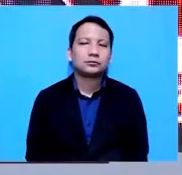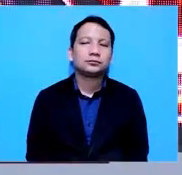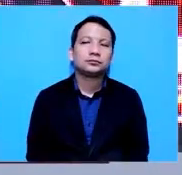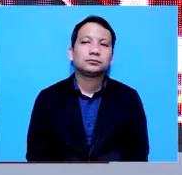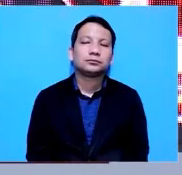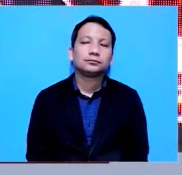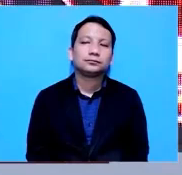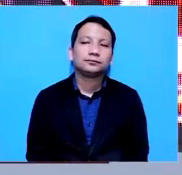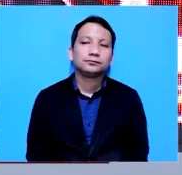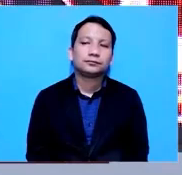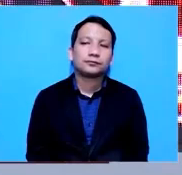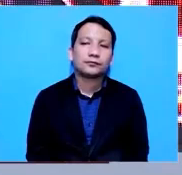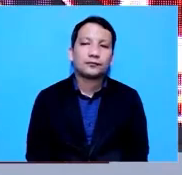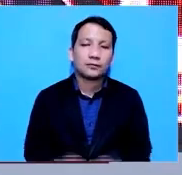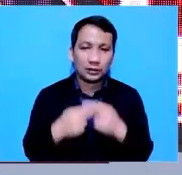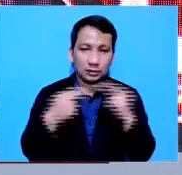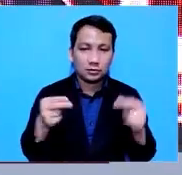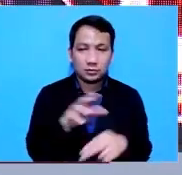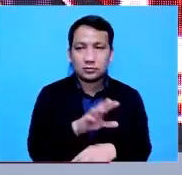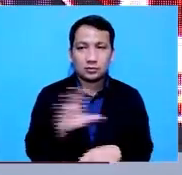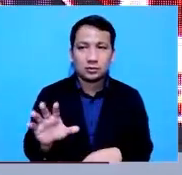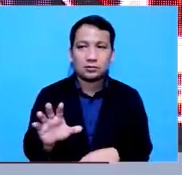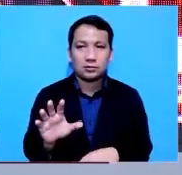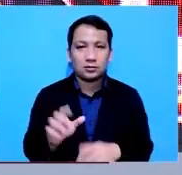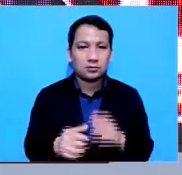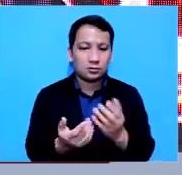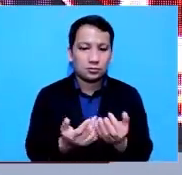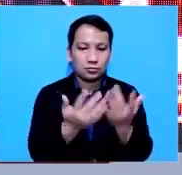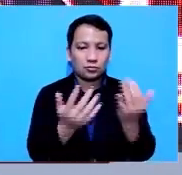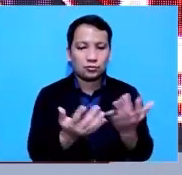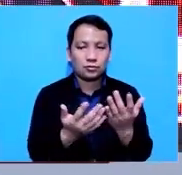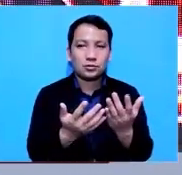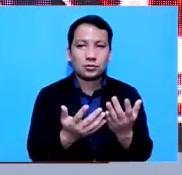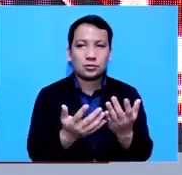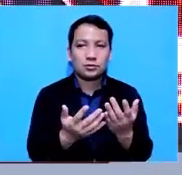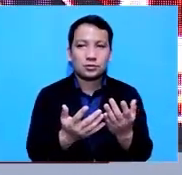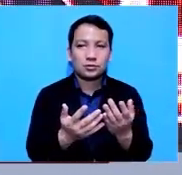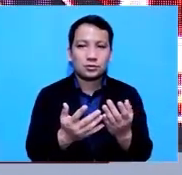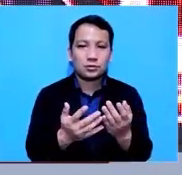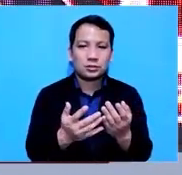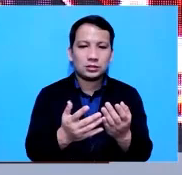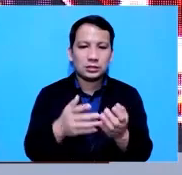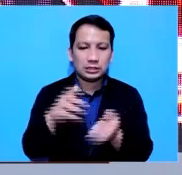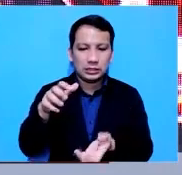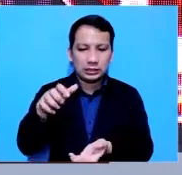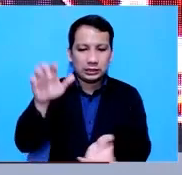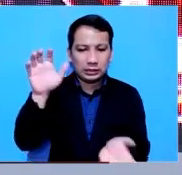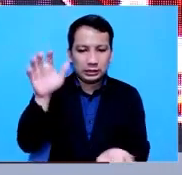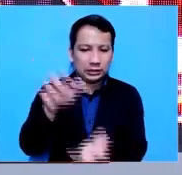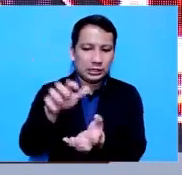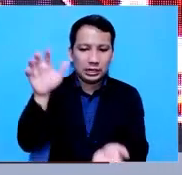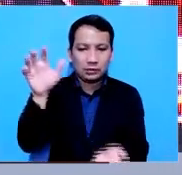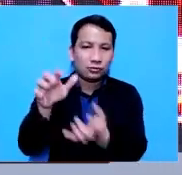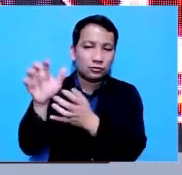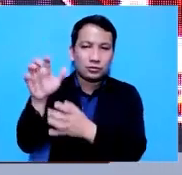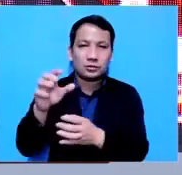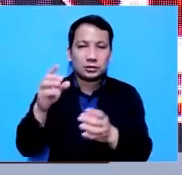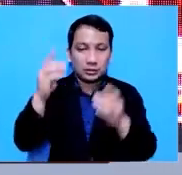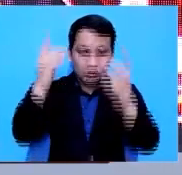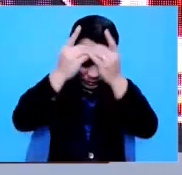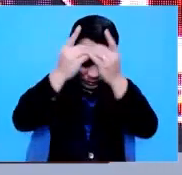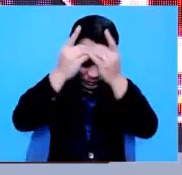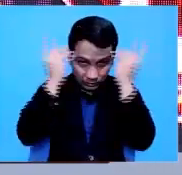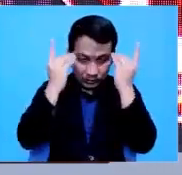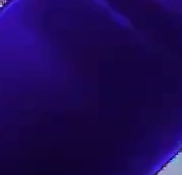At sa iba pang frontline news abroad, biglang nagliab ang electronic dragon effigy na ginamit na prop sa performance sa Disneyland sa California sa